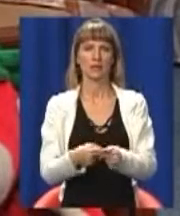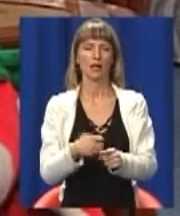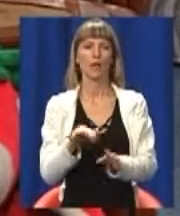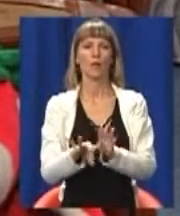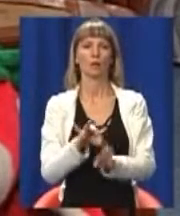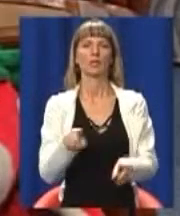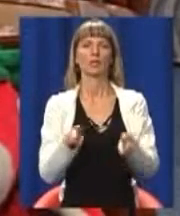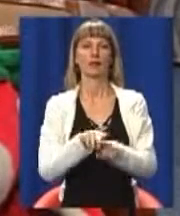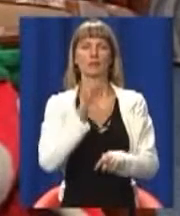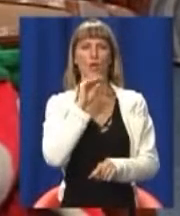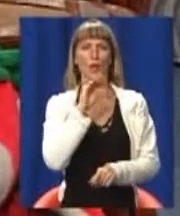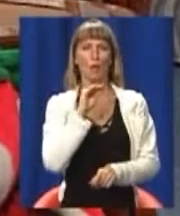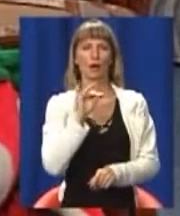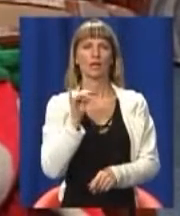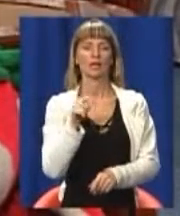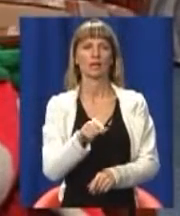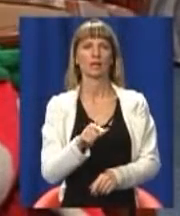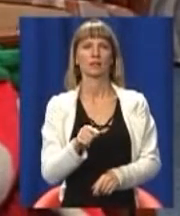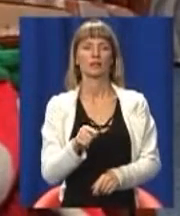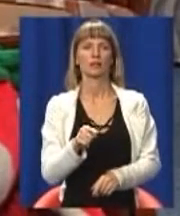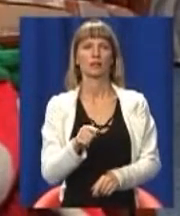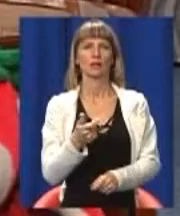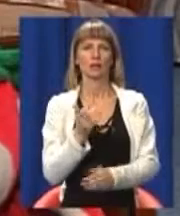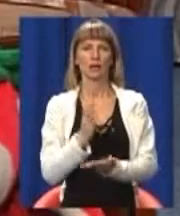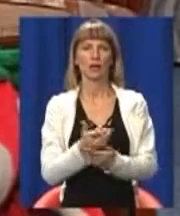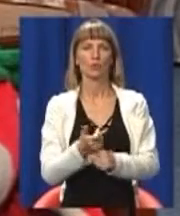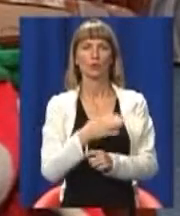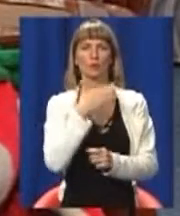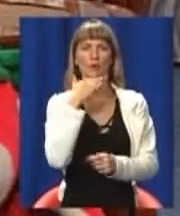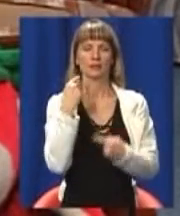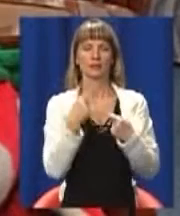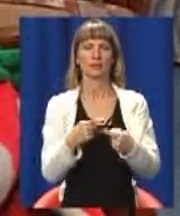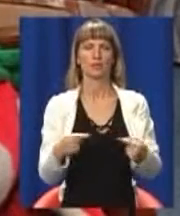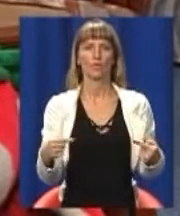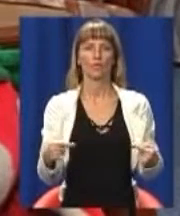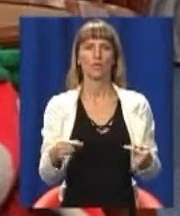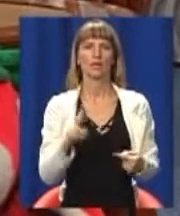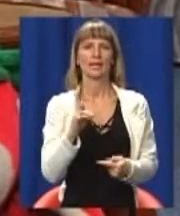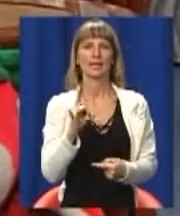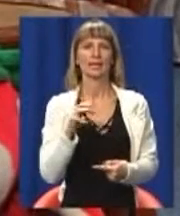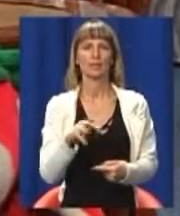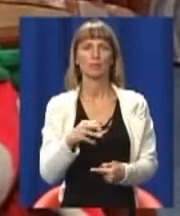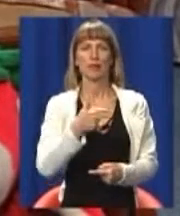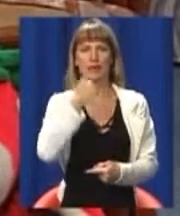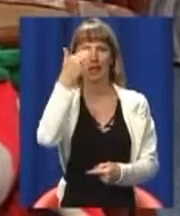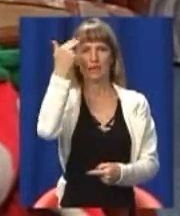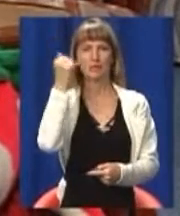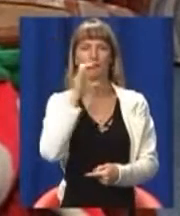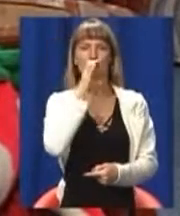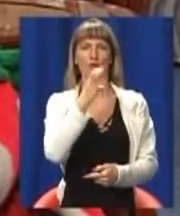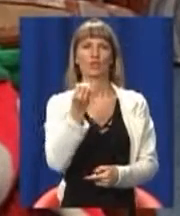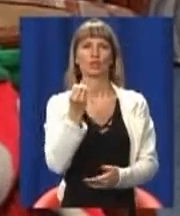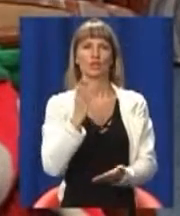вийшов такий от собі пес. Їх є дуже багато різновидів. Крім італійського вовка, є